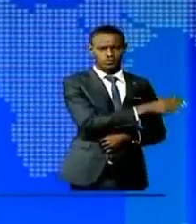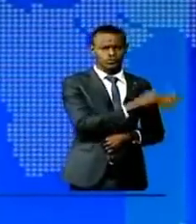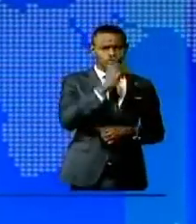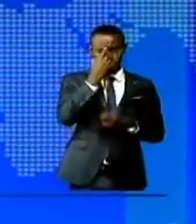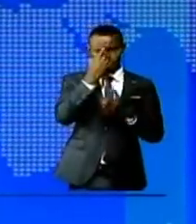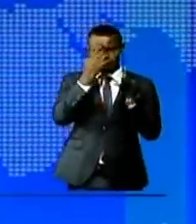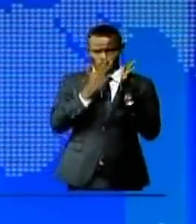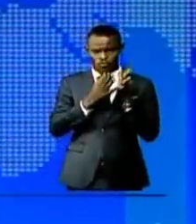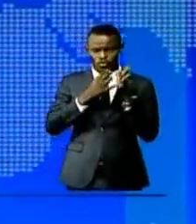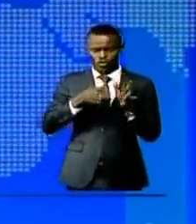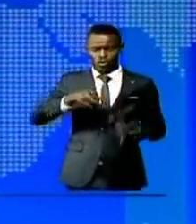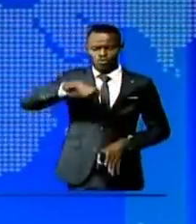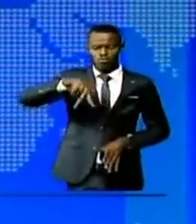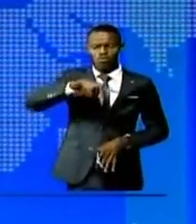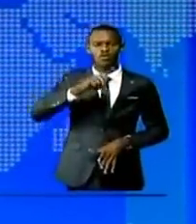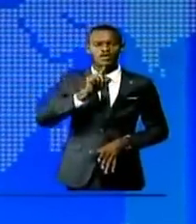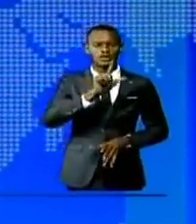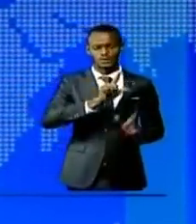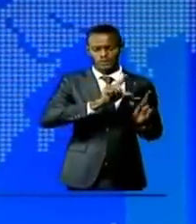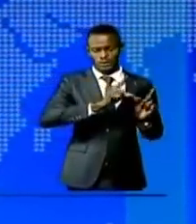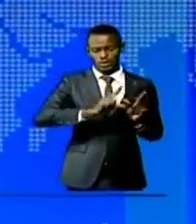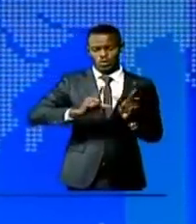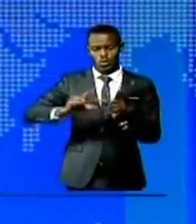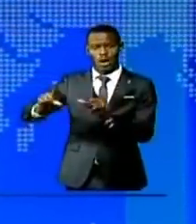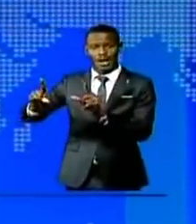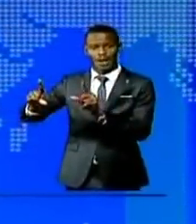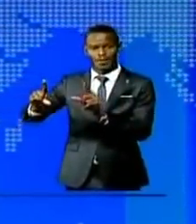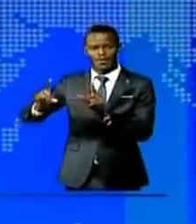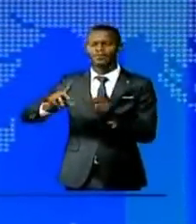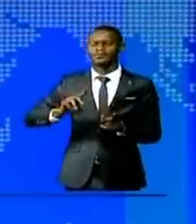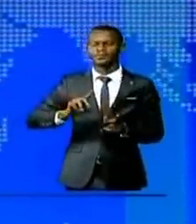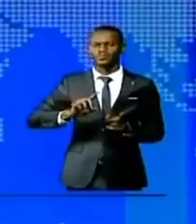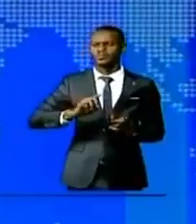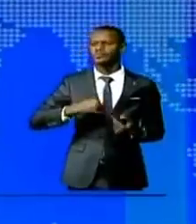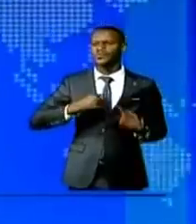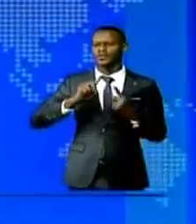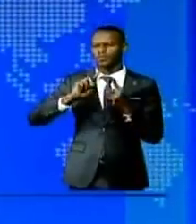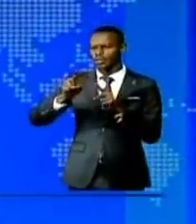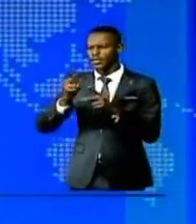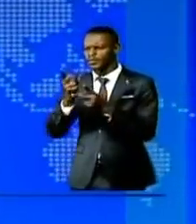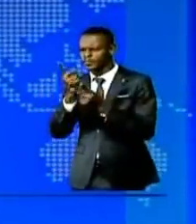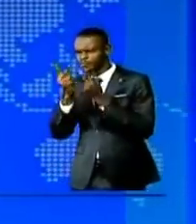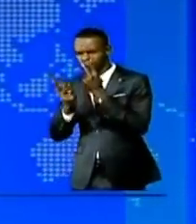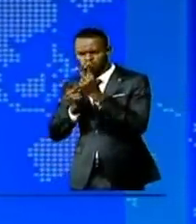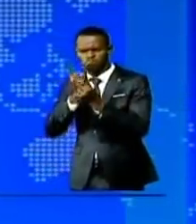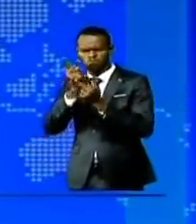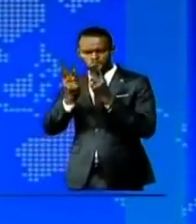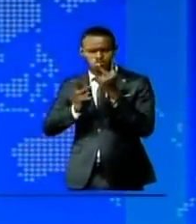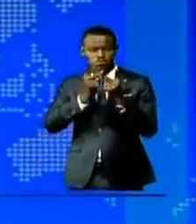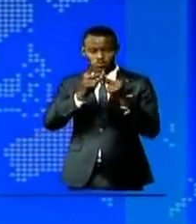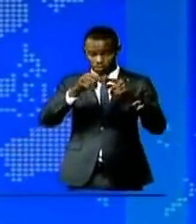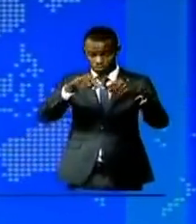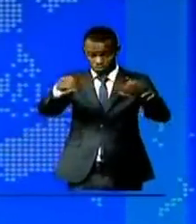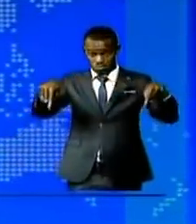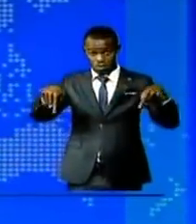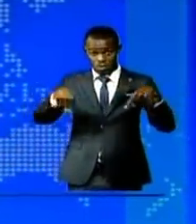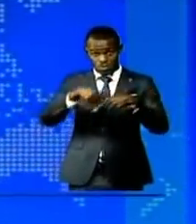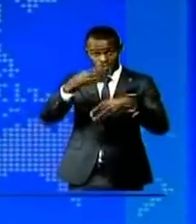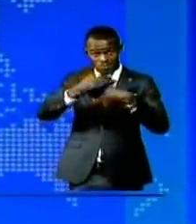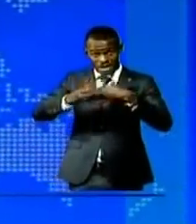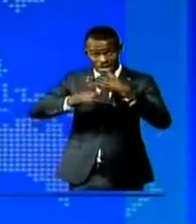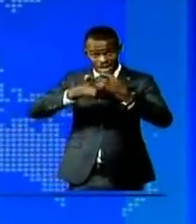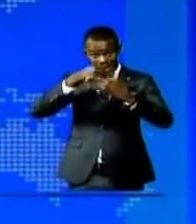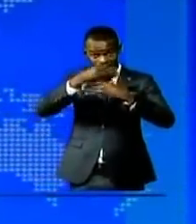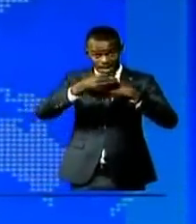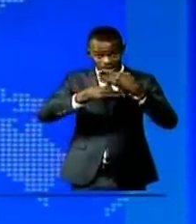Fifi Masuka Saini, a effectué une visite d'inspection dans différents chantiers de la ville de Kolwezi. Et c'est pour se